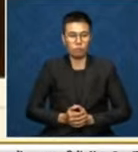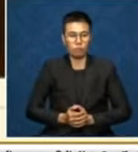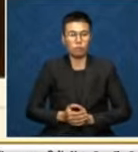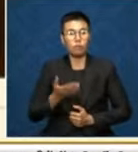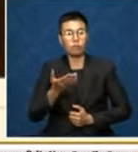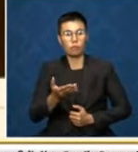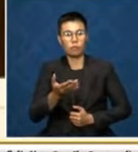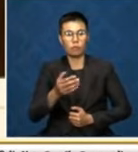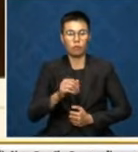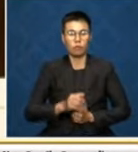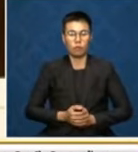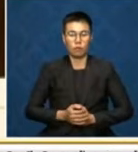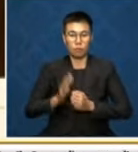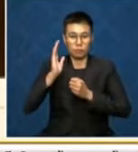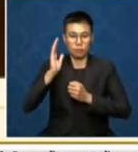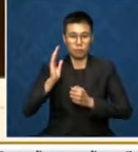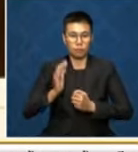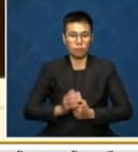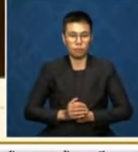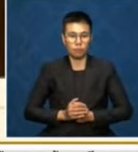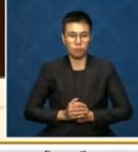วครับ